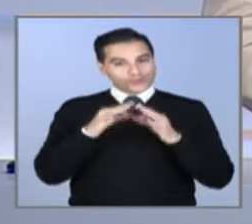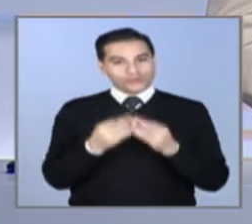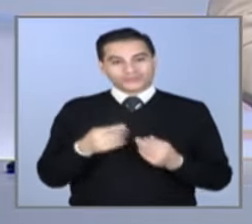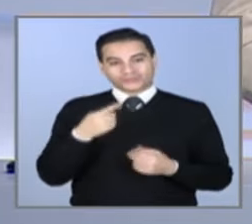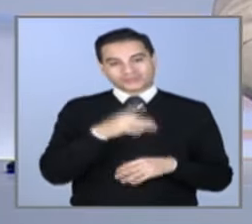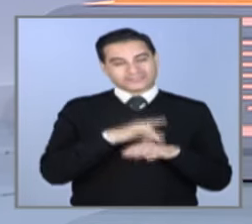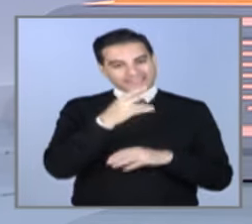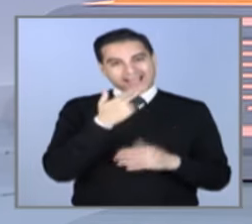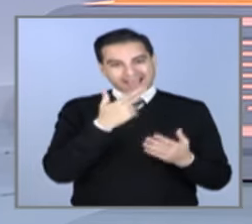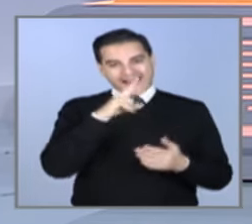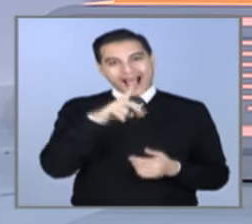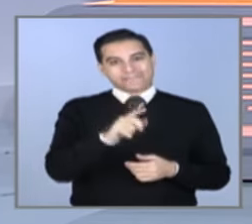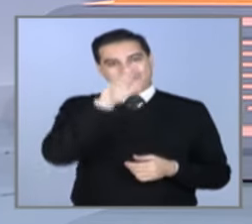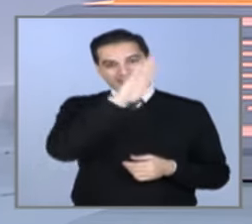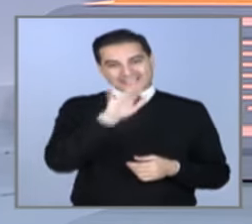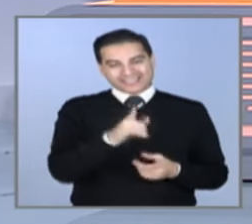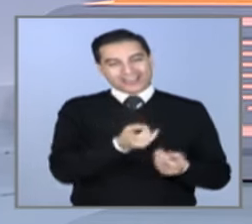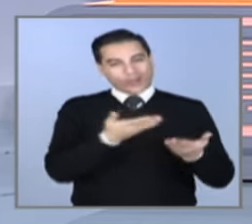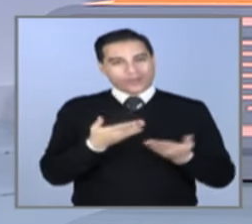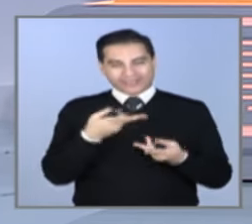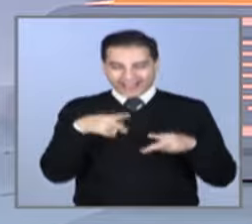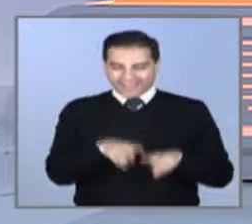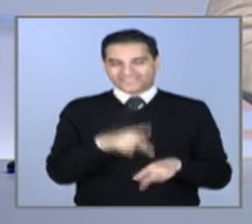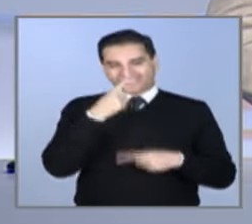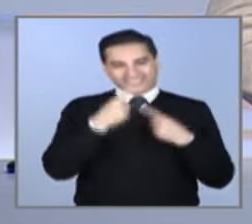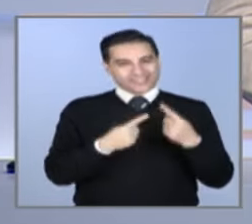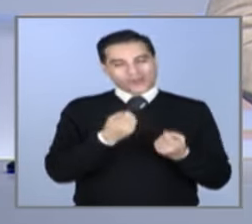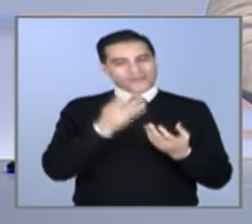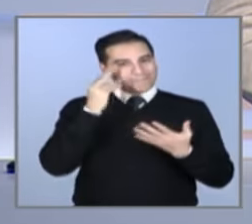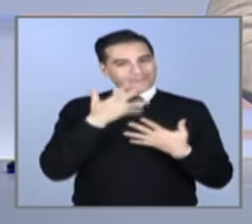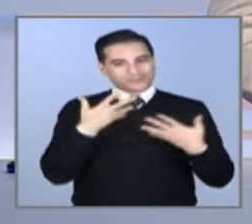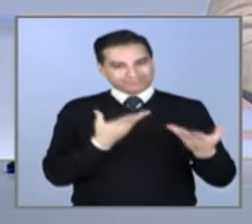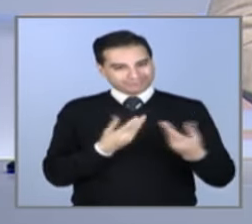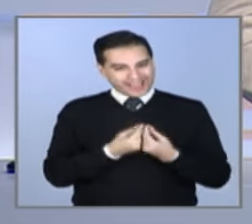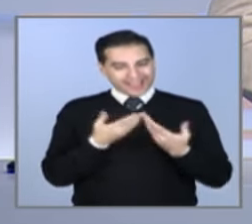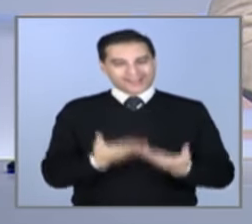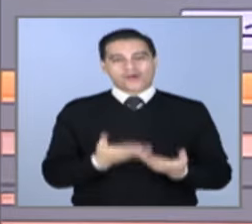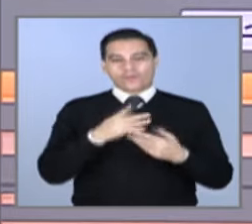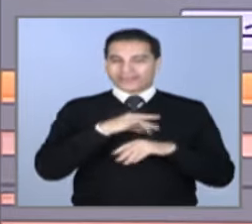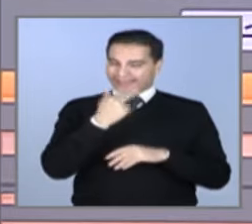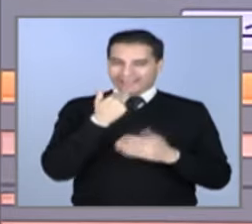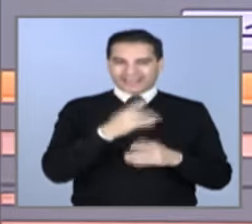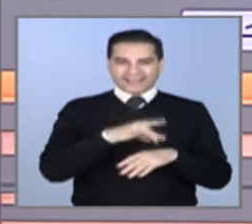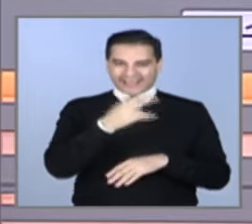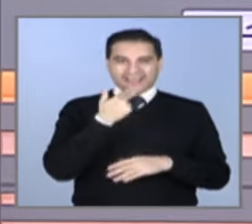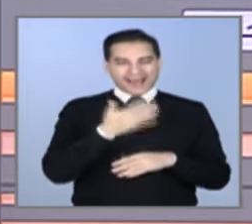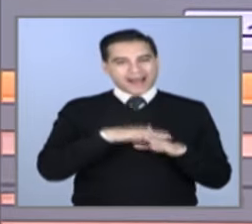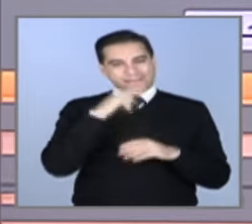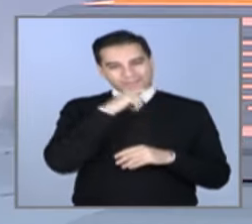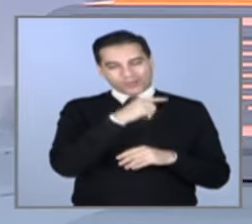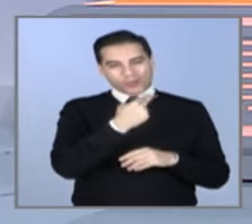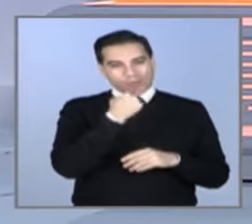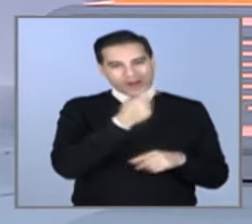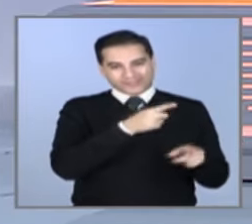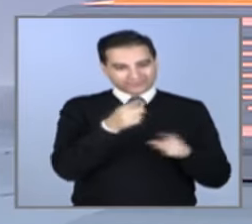العباسي نورتونا كالعادة، انبسطنا جدا ان انتوا كنتوا معانا. احنا اسعد. وهارد لك، هارد لك لمنا وهارد